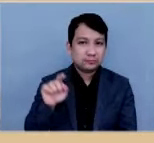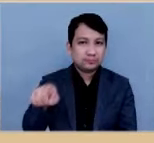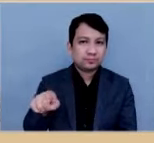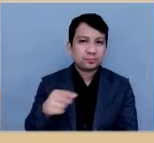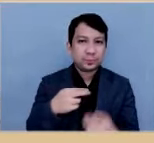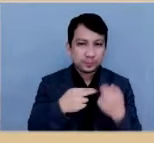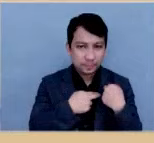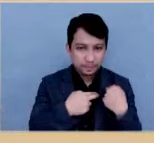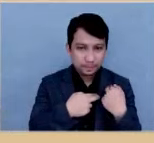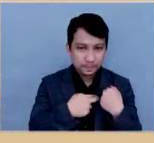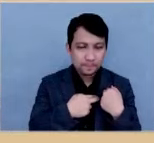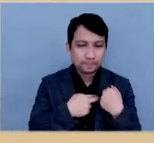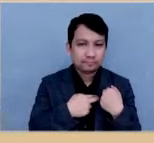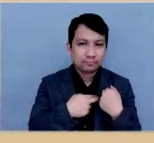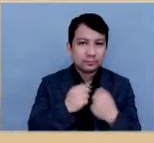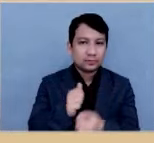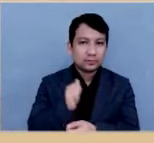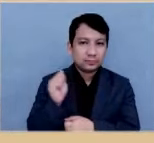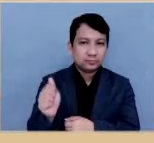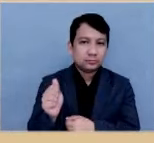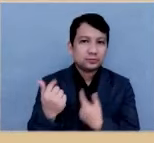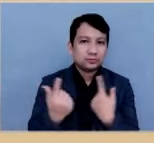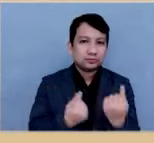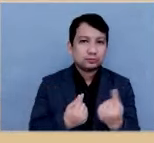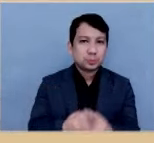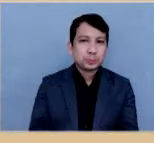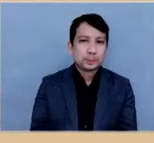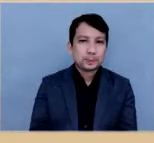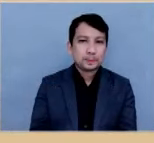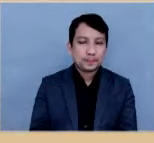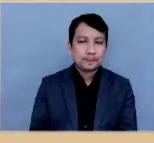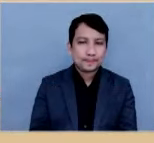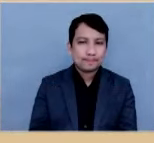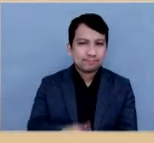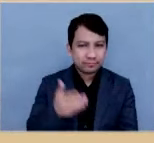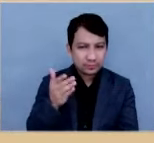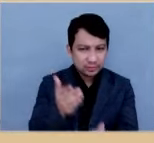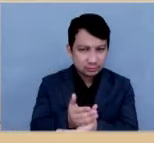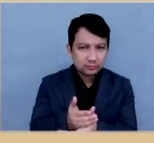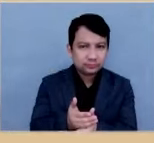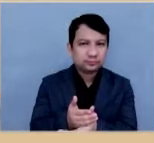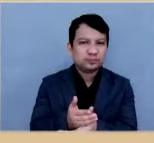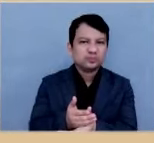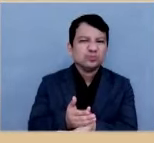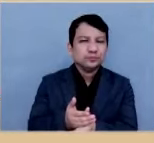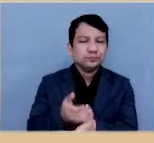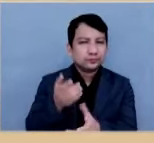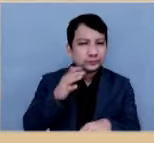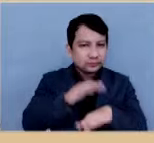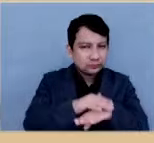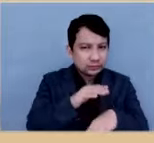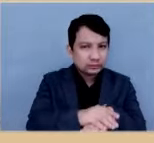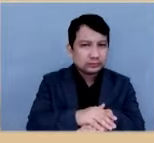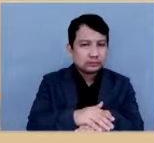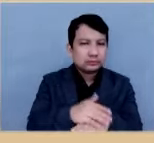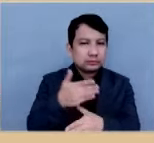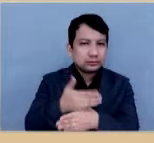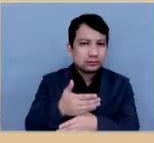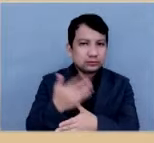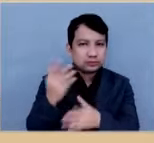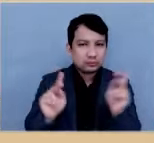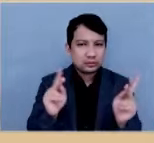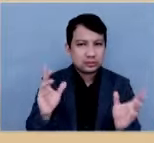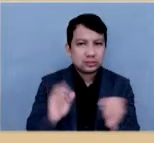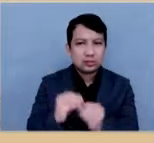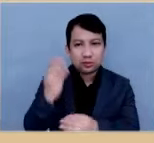liable to their own acts and they should stop threatening, slandering, and intimidating people